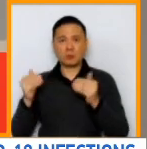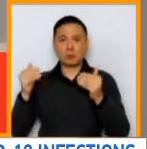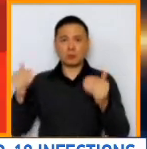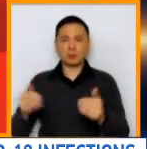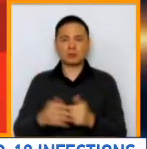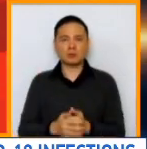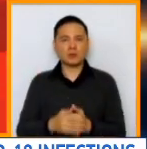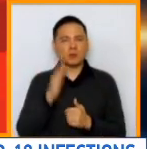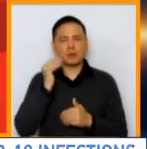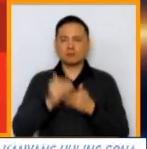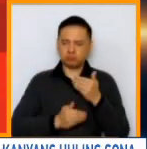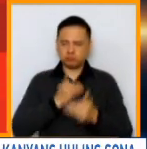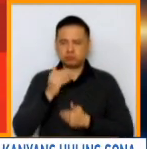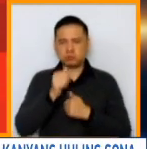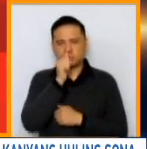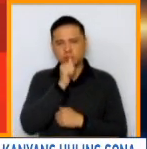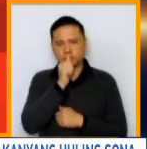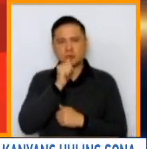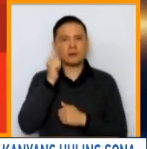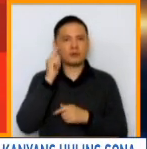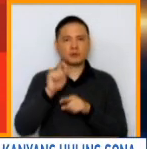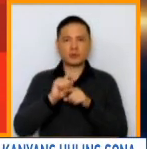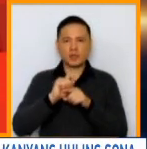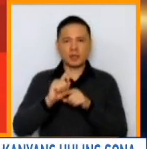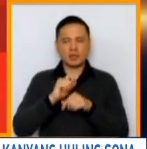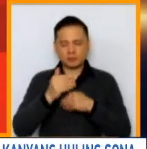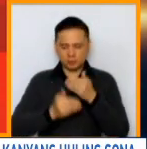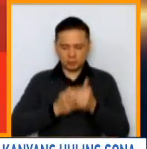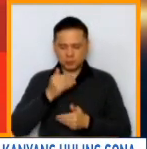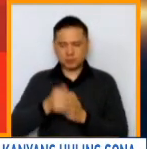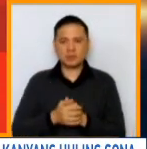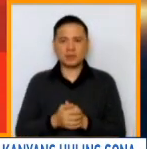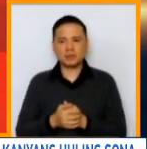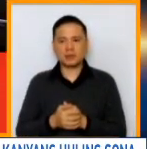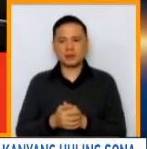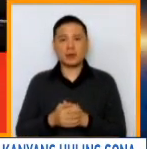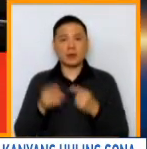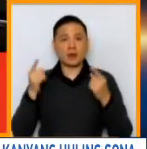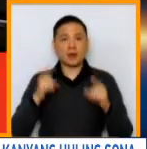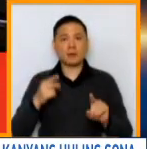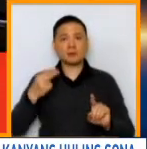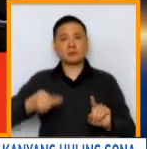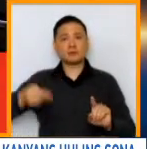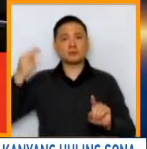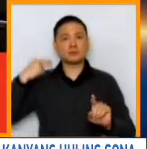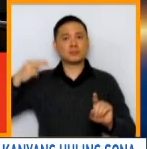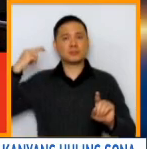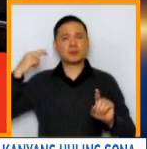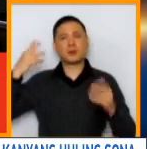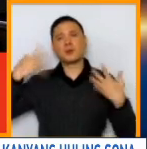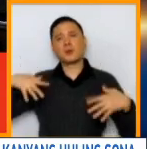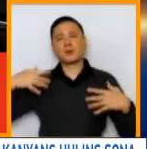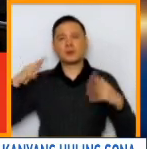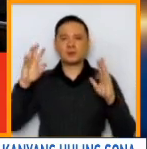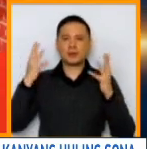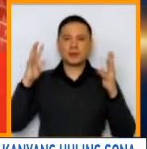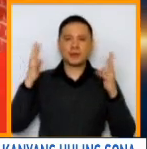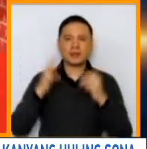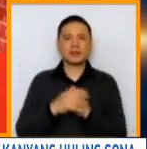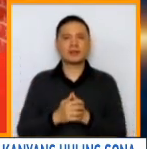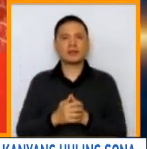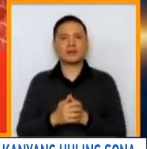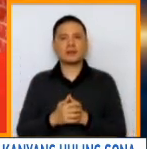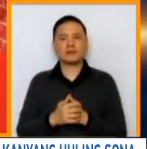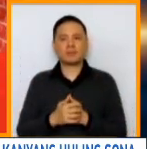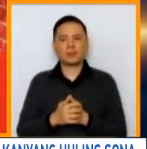training. Lahat yan ay sulit sa bagong kasaysayang kanyang iniukit. Alinsunod sa batas, 10 milyong piso ang makukuha